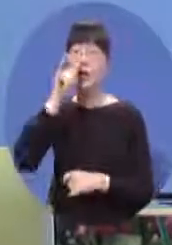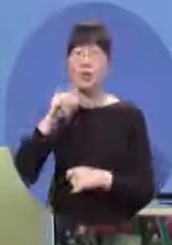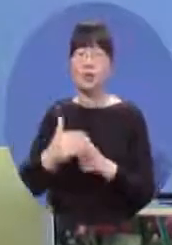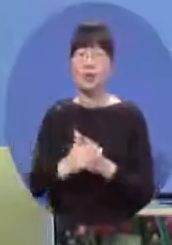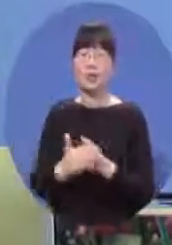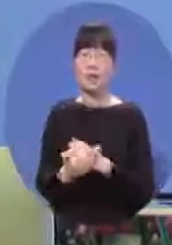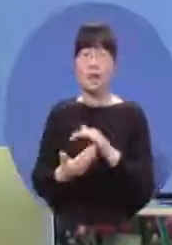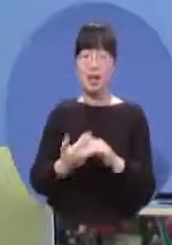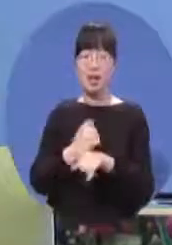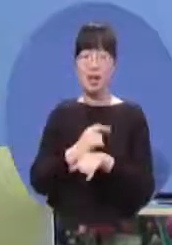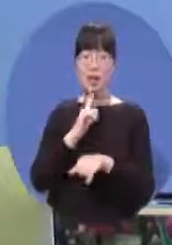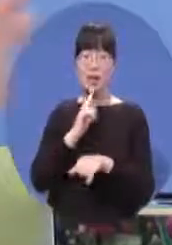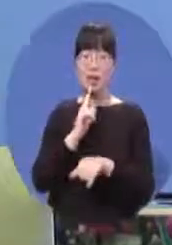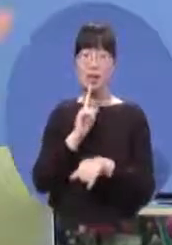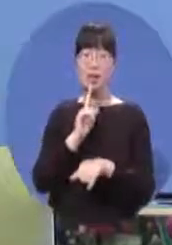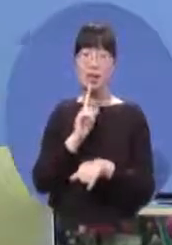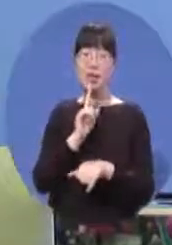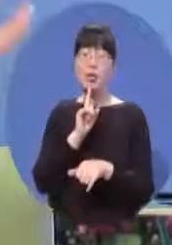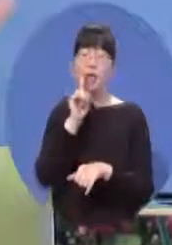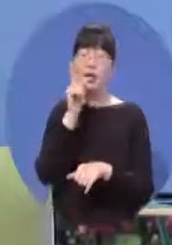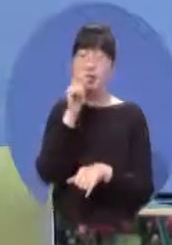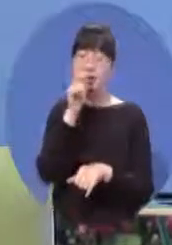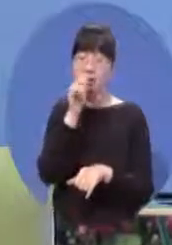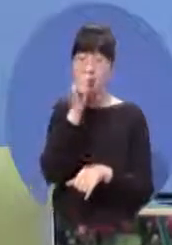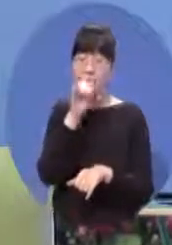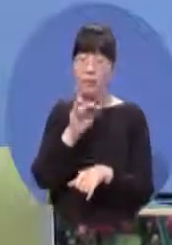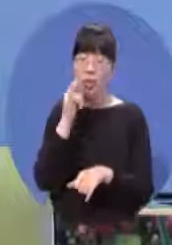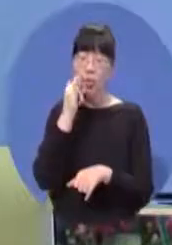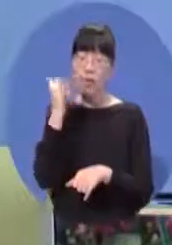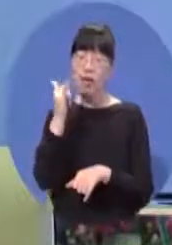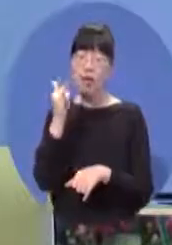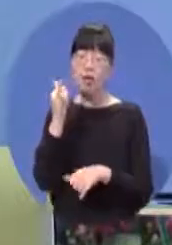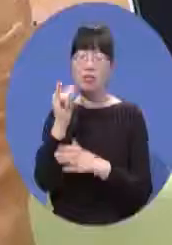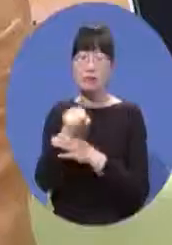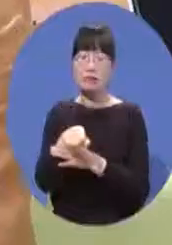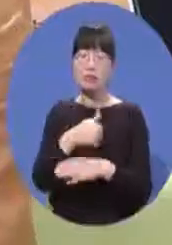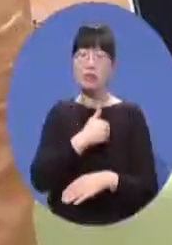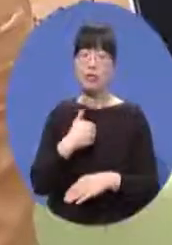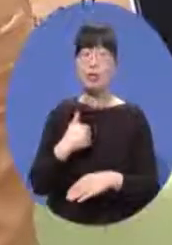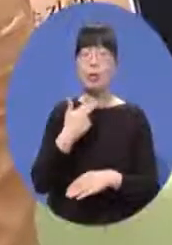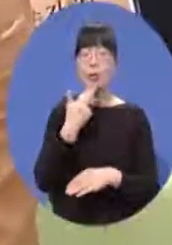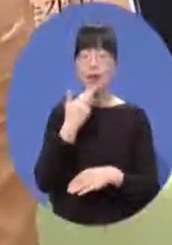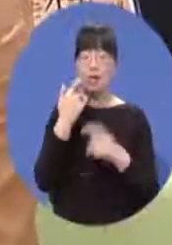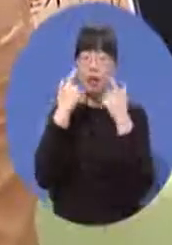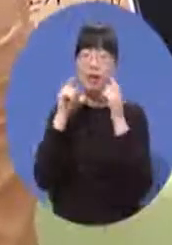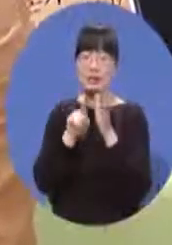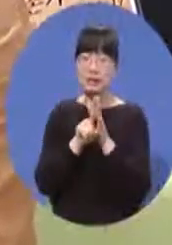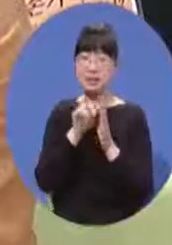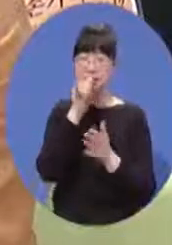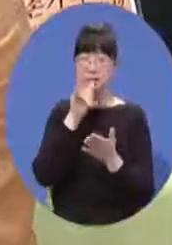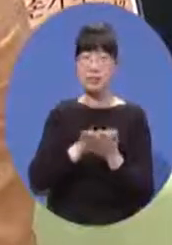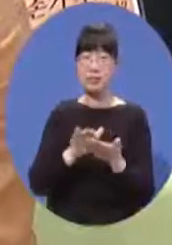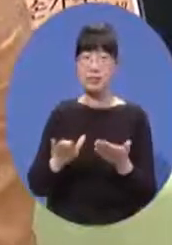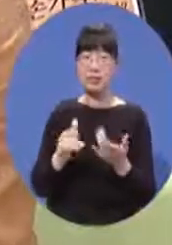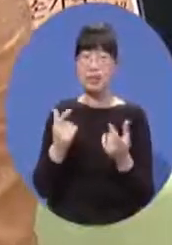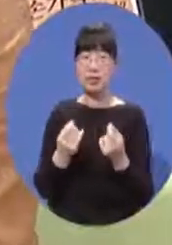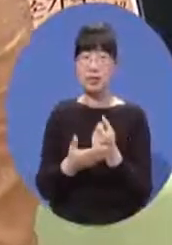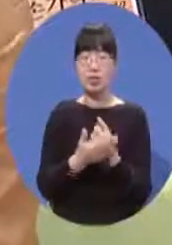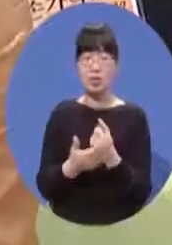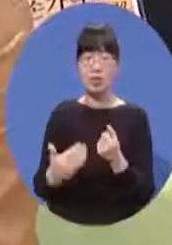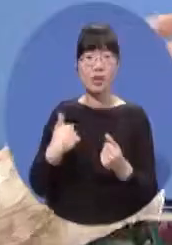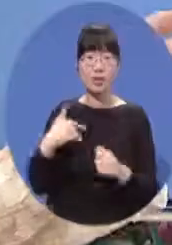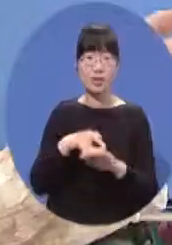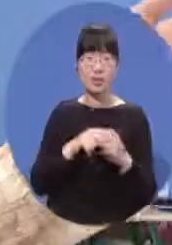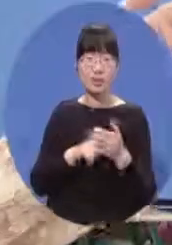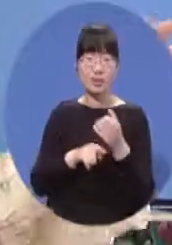아까 했던 이야기를 보면 말해도 엄마 아빠는 들어줄 여유가 없다. 이런 확신이 있어요. 예, 그래서 이제 그런 것들이 이제 우리가